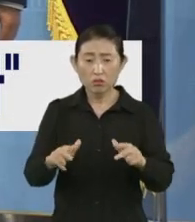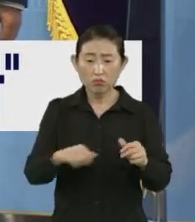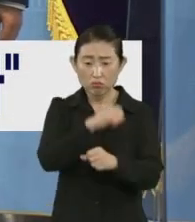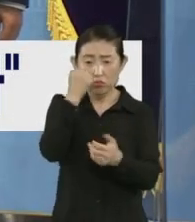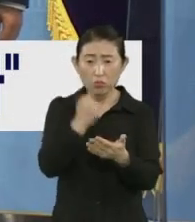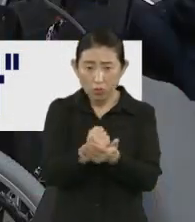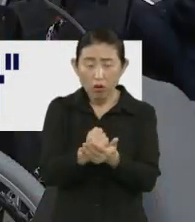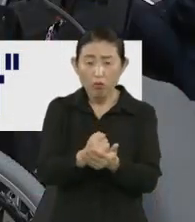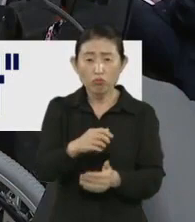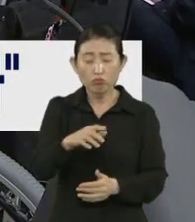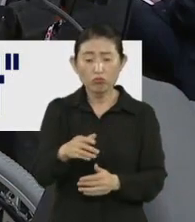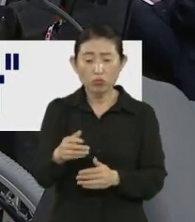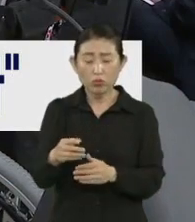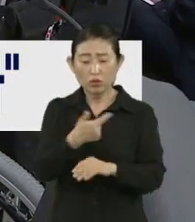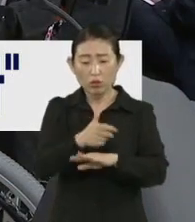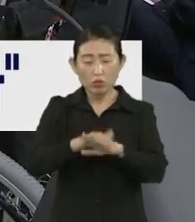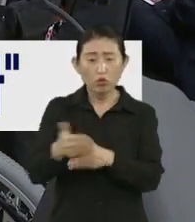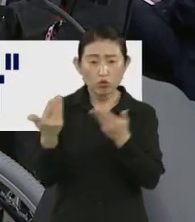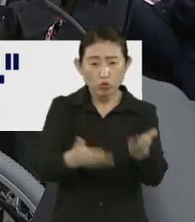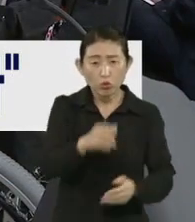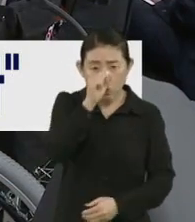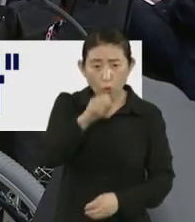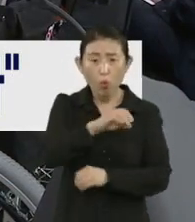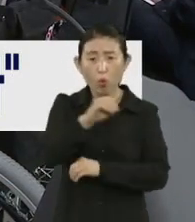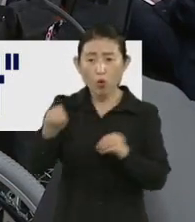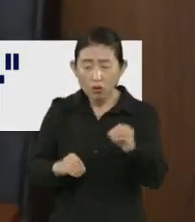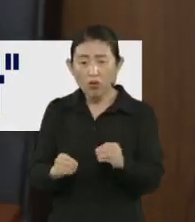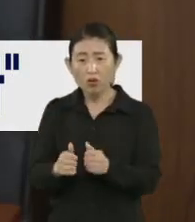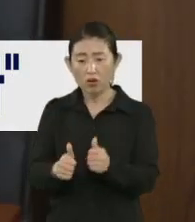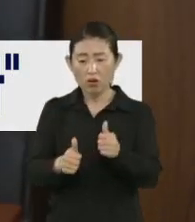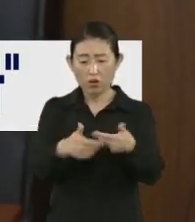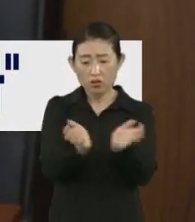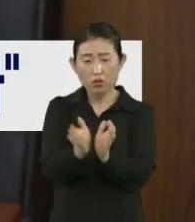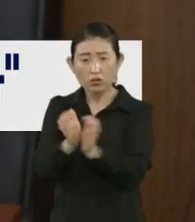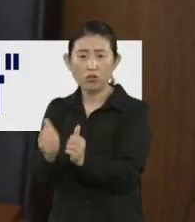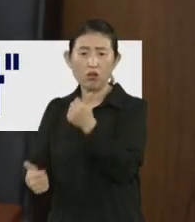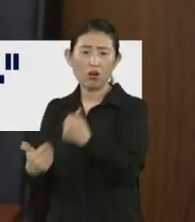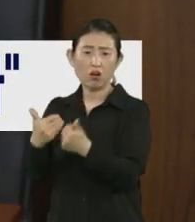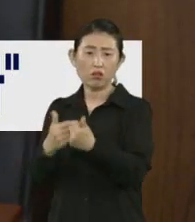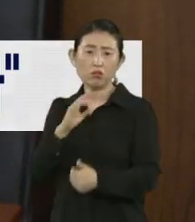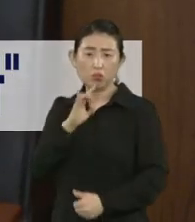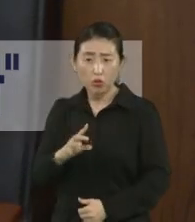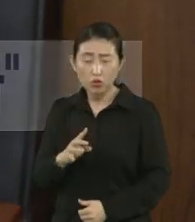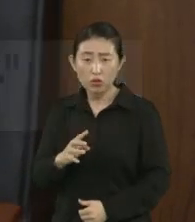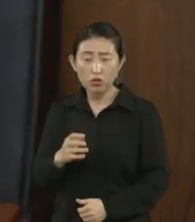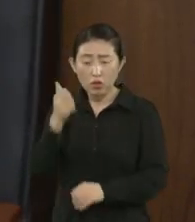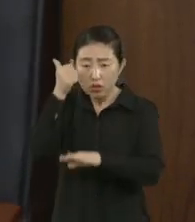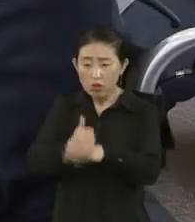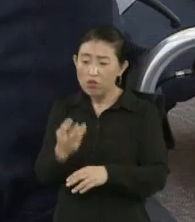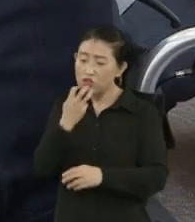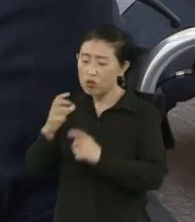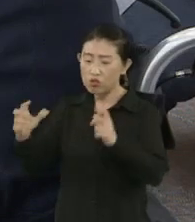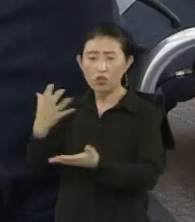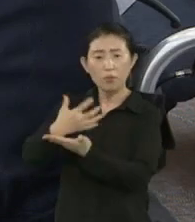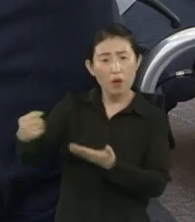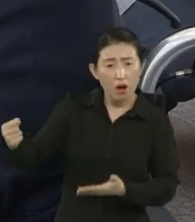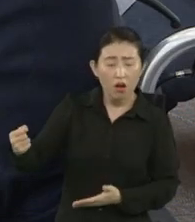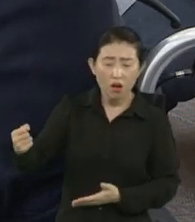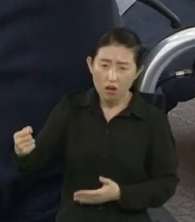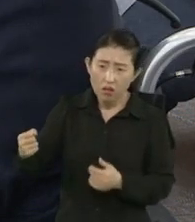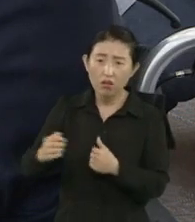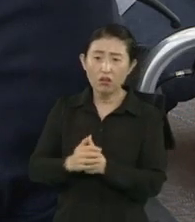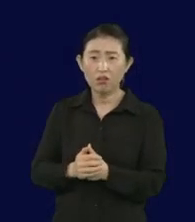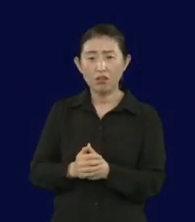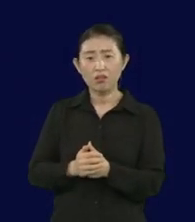지역에 지원하면 될 일을 지역 간 반목을 불러오고 결국 수도권 집중만 가속화시켰다고